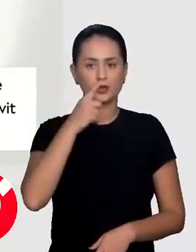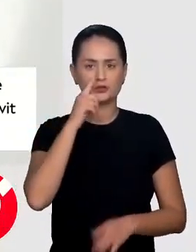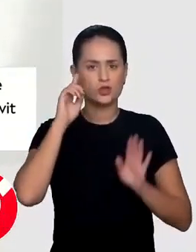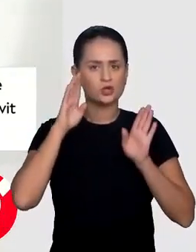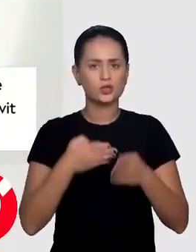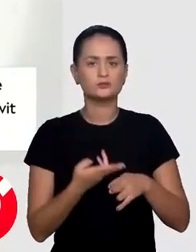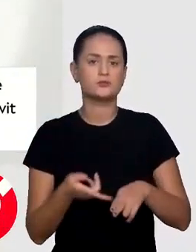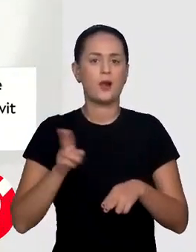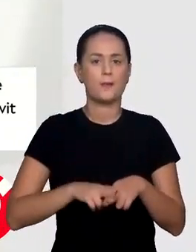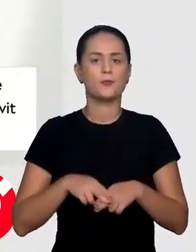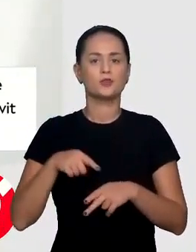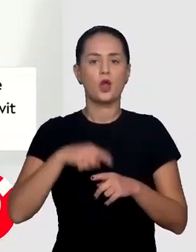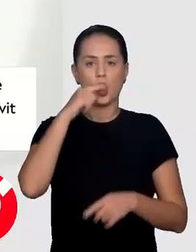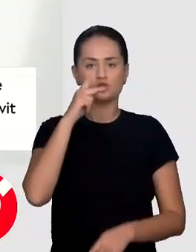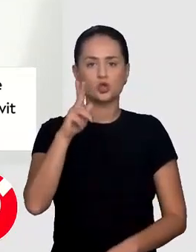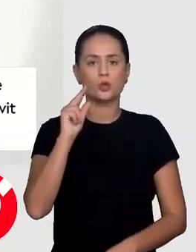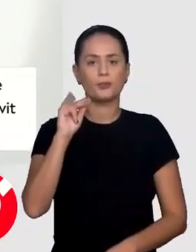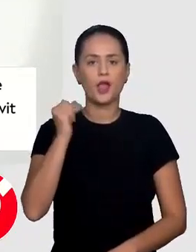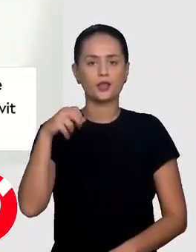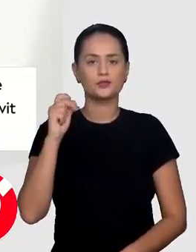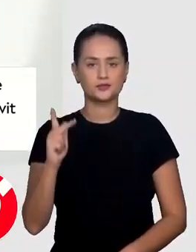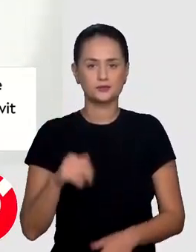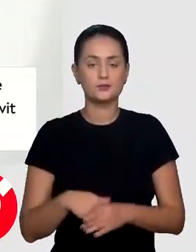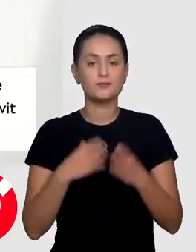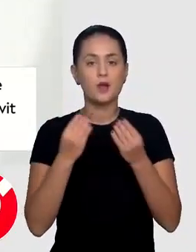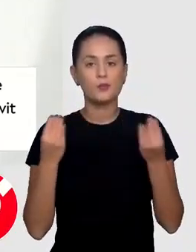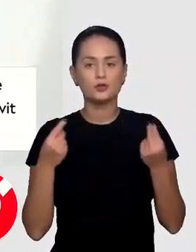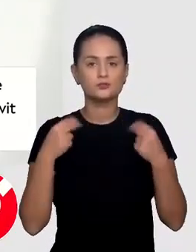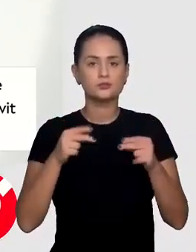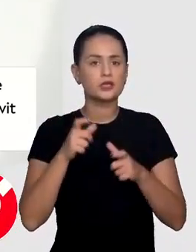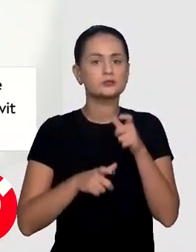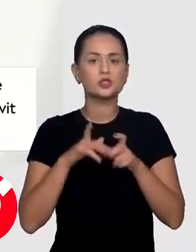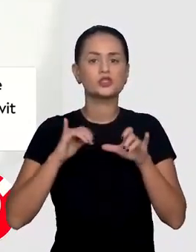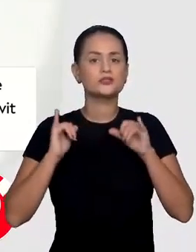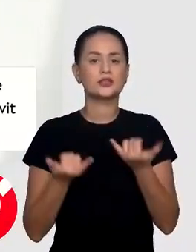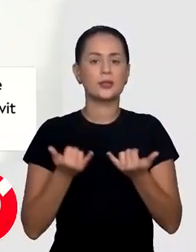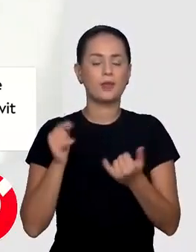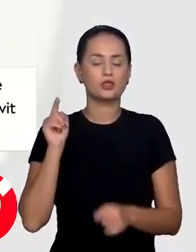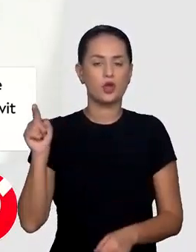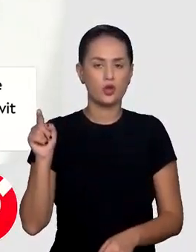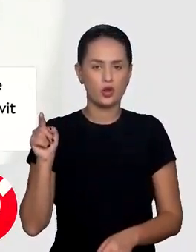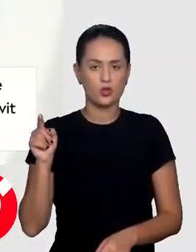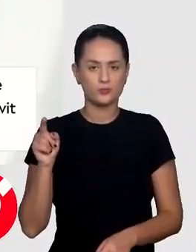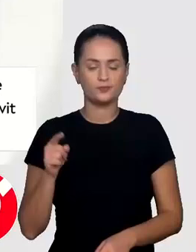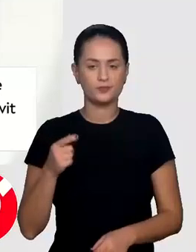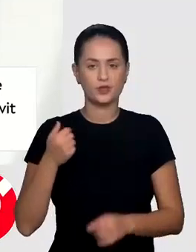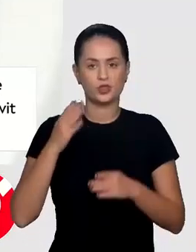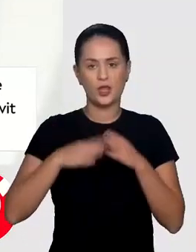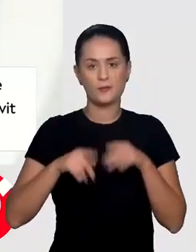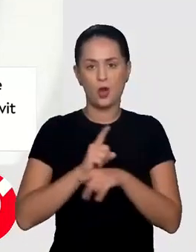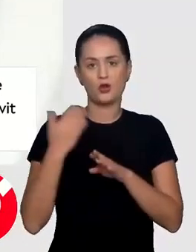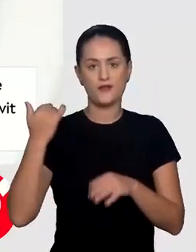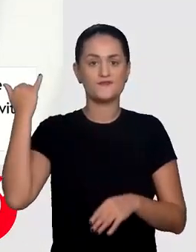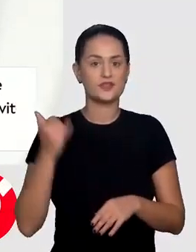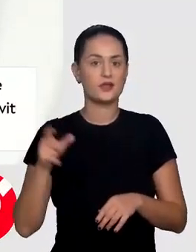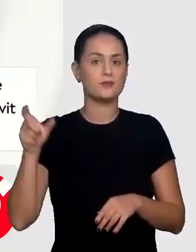mulți civili ucraine. Forțele armate rusești își concentrează însă cea mai mare parte a eforturilor în Kupiansk. Dar cu mai multe detalii vine chiar